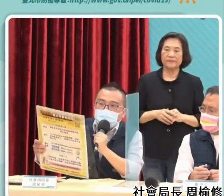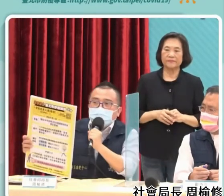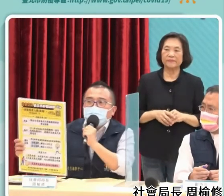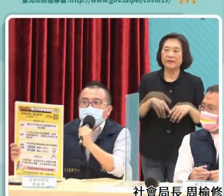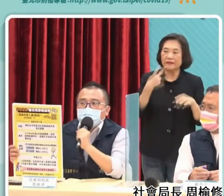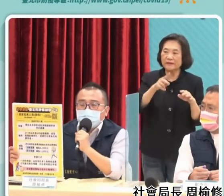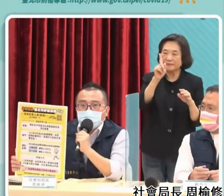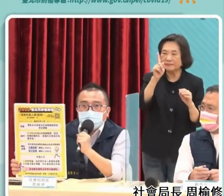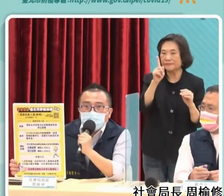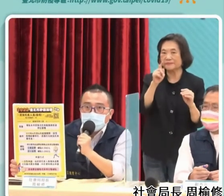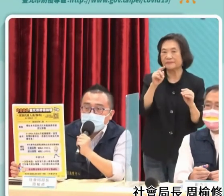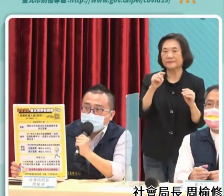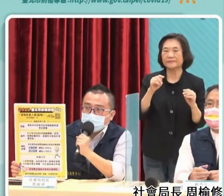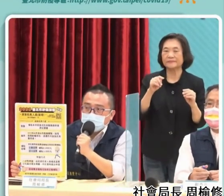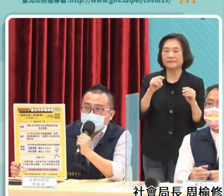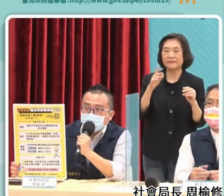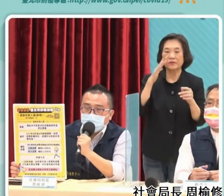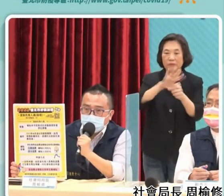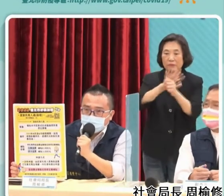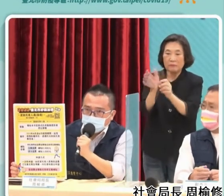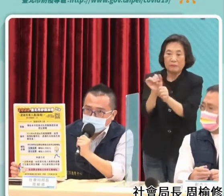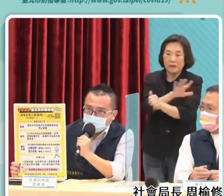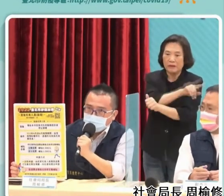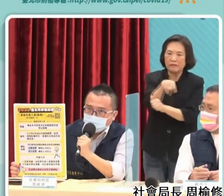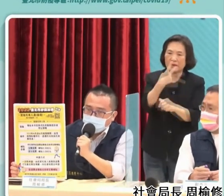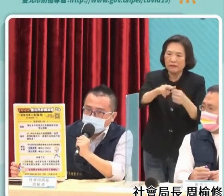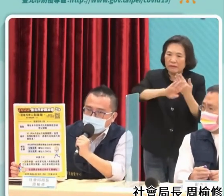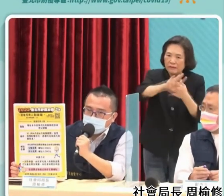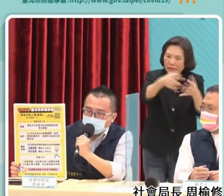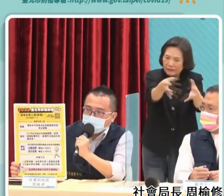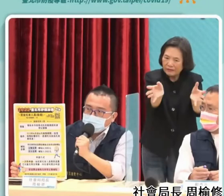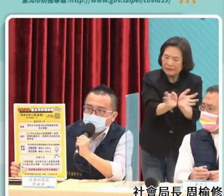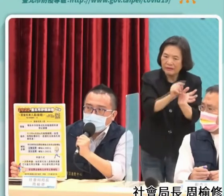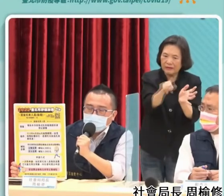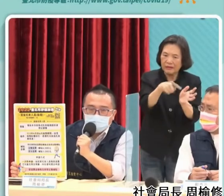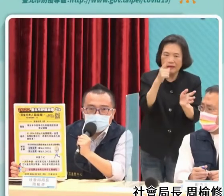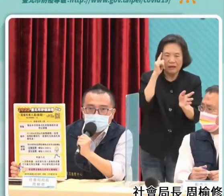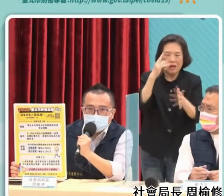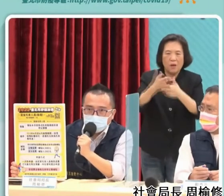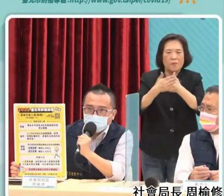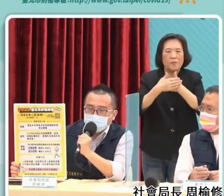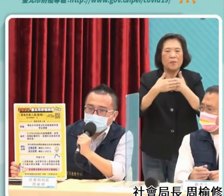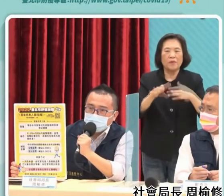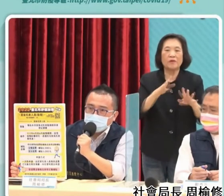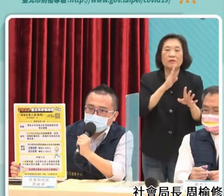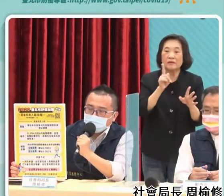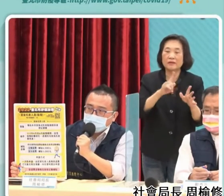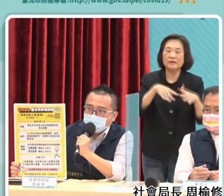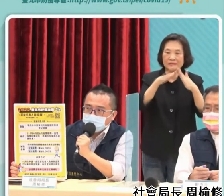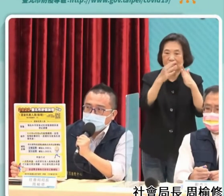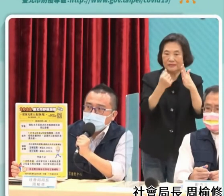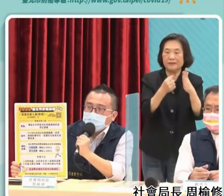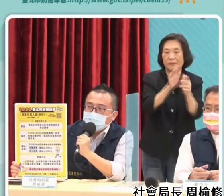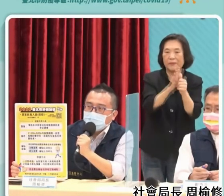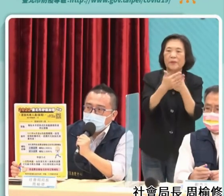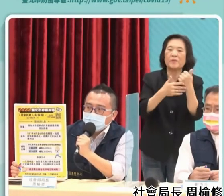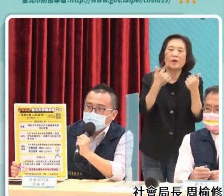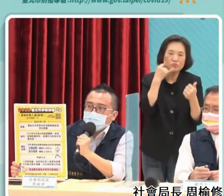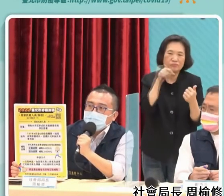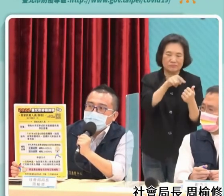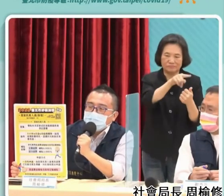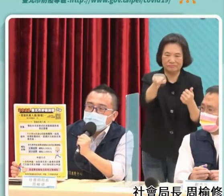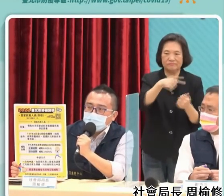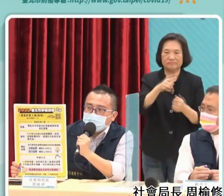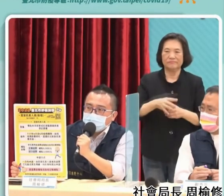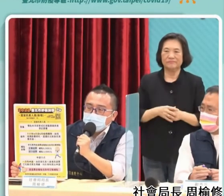来一个样态，就是说疫情期间有另外一群帮我们非常多忙的居家托育人员，就是我们的保姆的伙伴